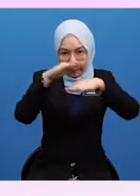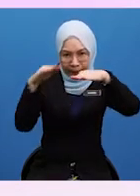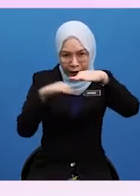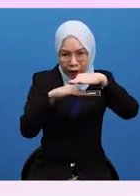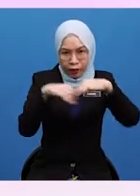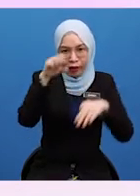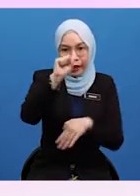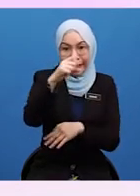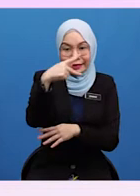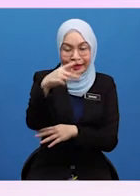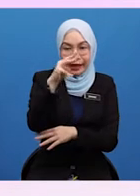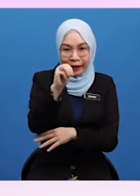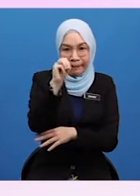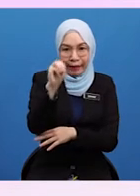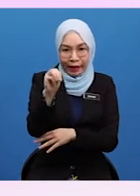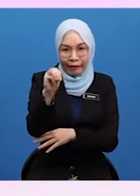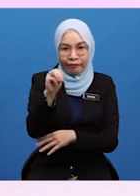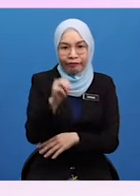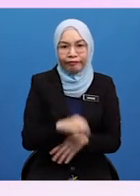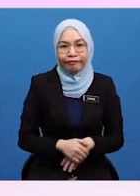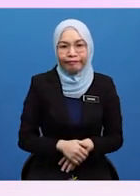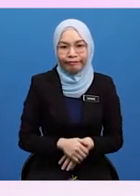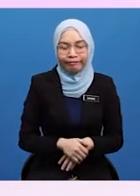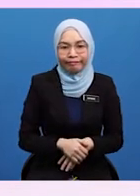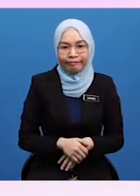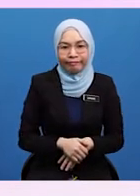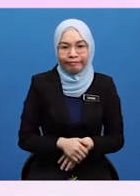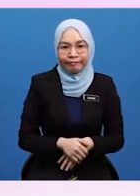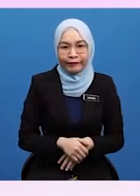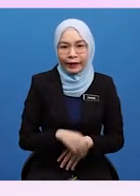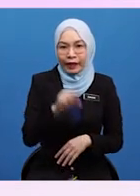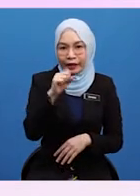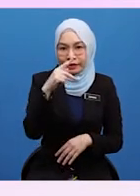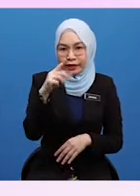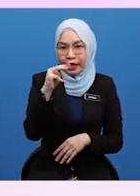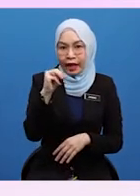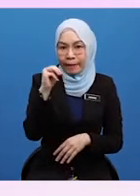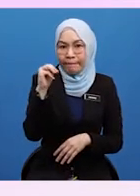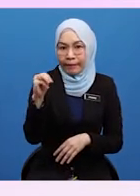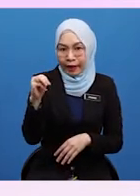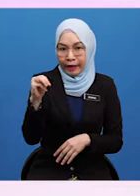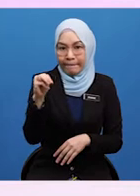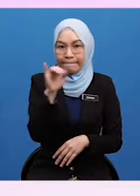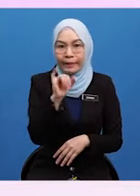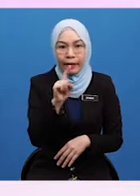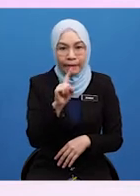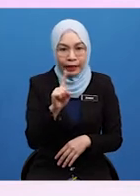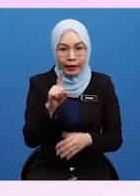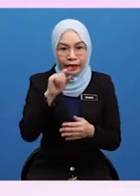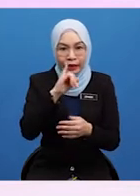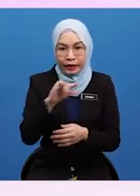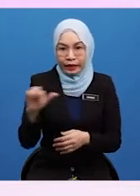suruhanjaya komunikasi dan multimedia Malaysia SGM yang mana